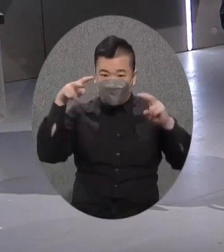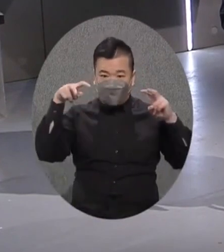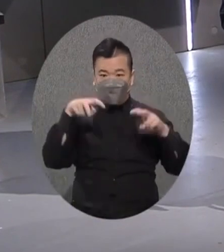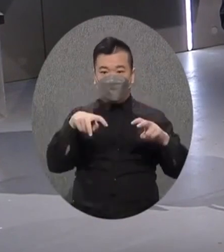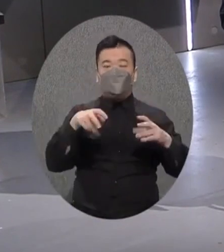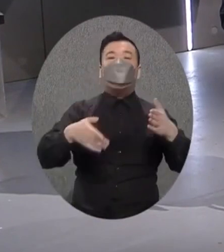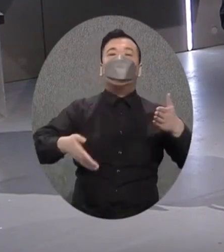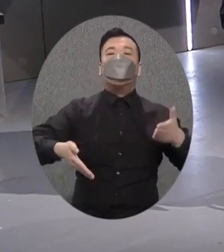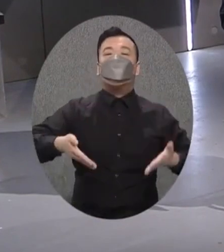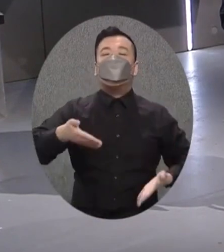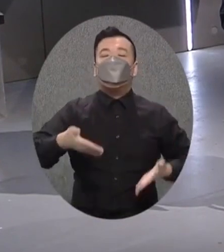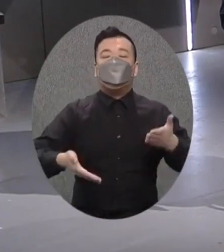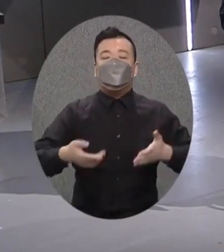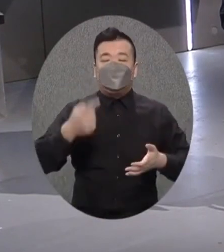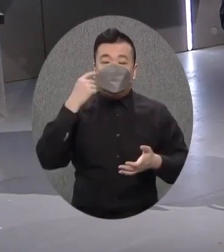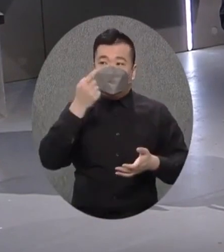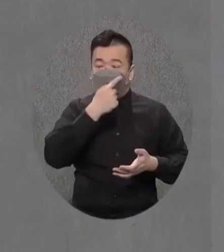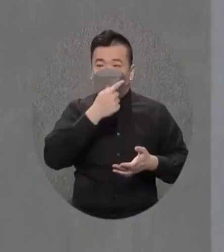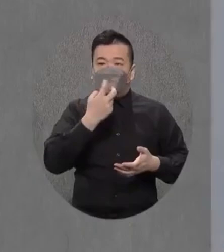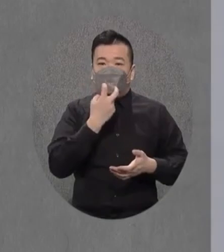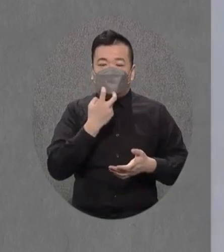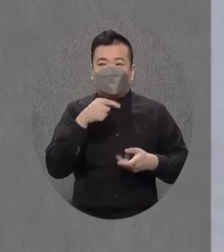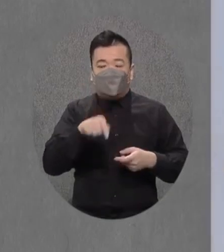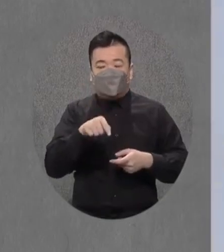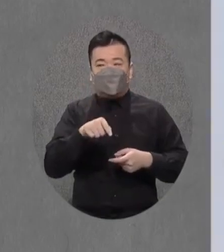是視覺語言出來。